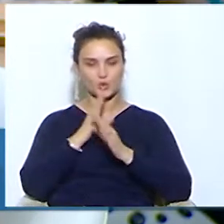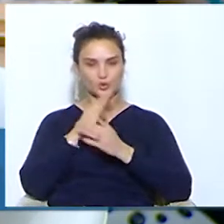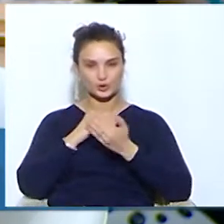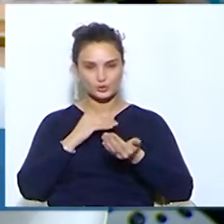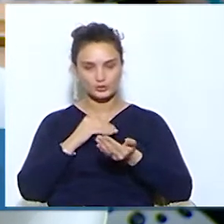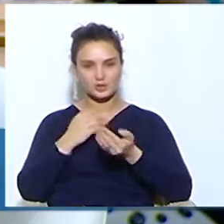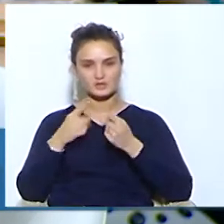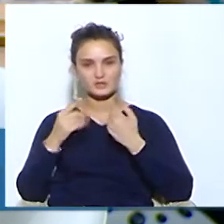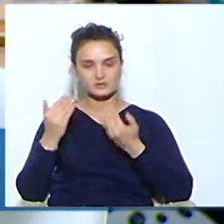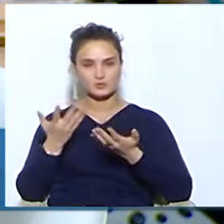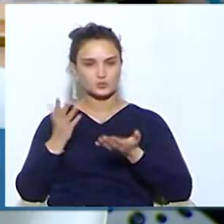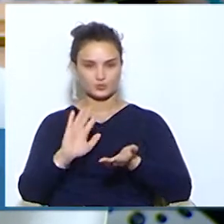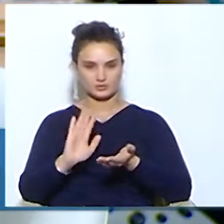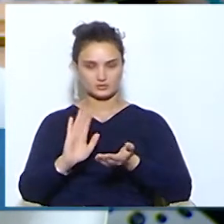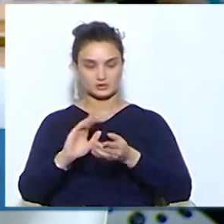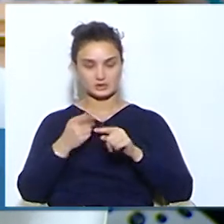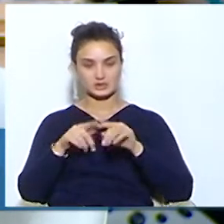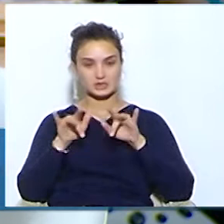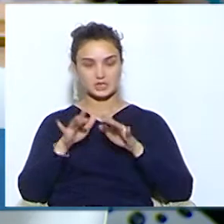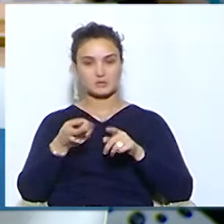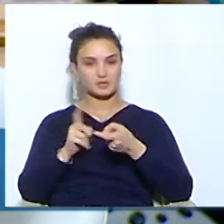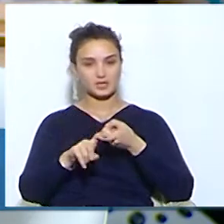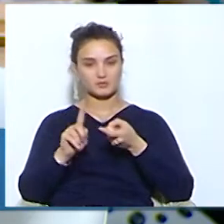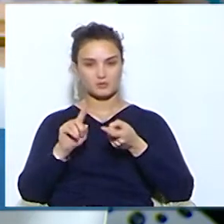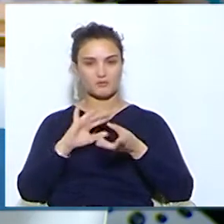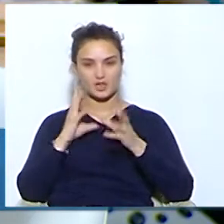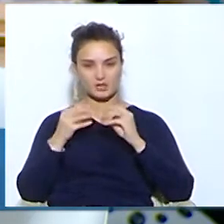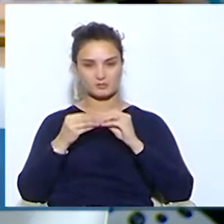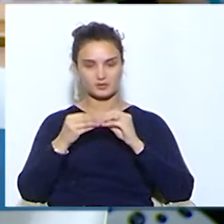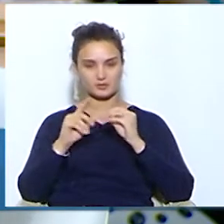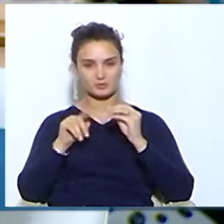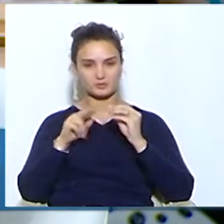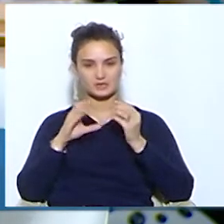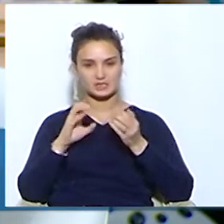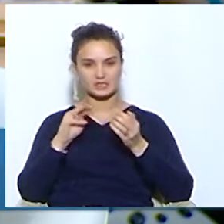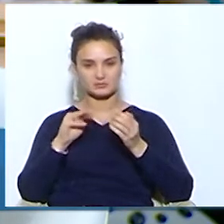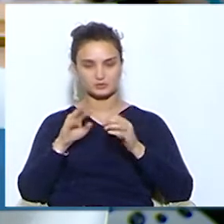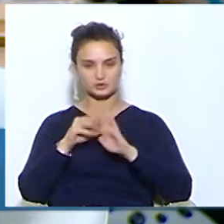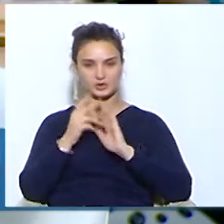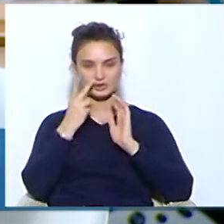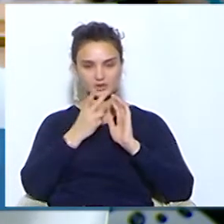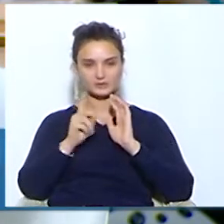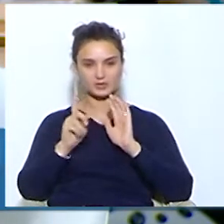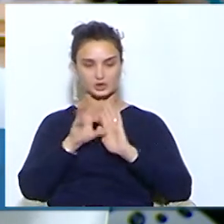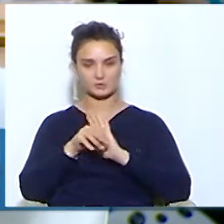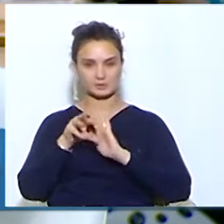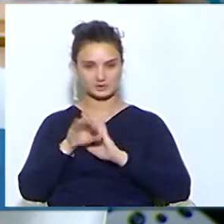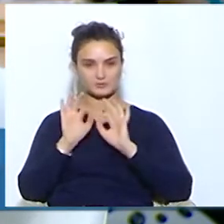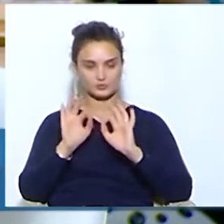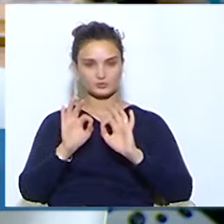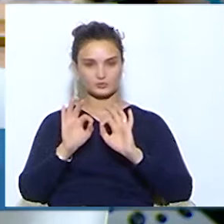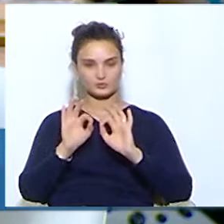ეკოლოგიურია სხვათათვის თუ არა. საქმე ის არის, რომ ყველაფერი მივიდა იქამდე, რომ DSM-შიც კი მოხდა გადახედვა რაღაც შემადგენლების, ხო,